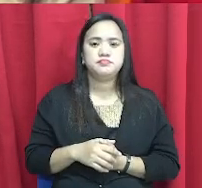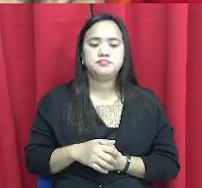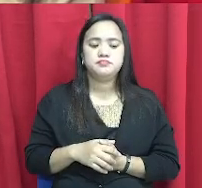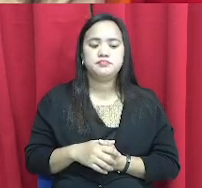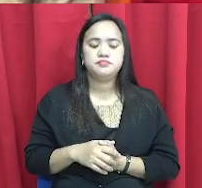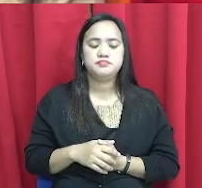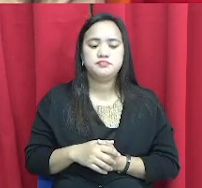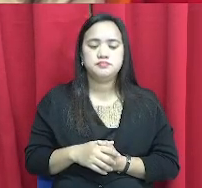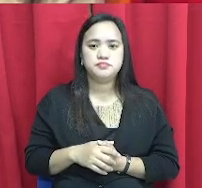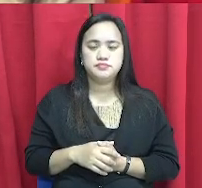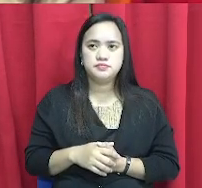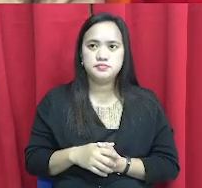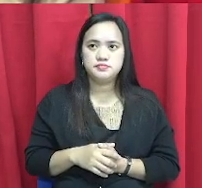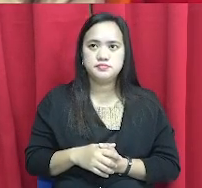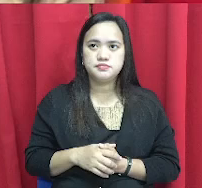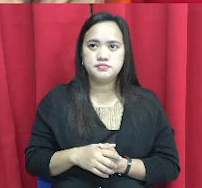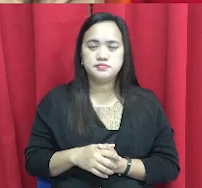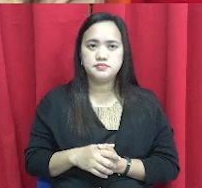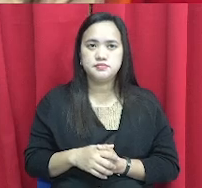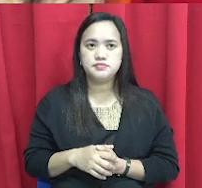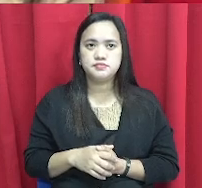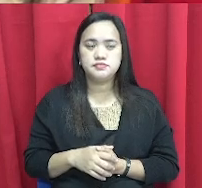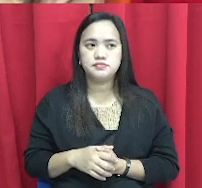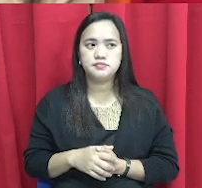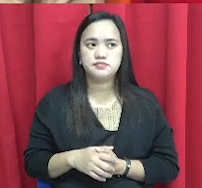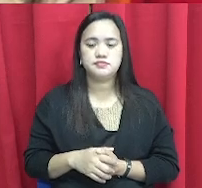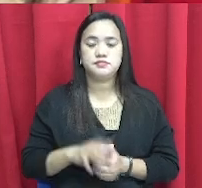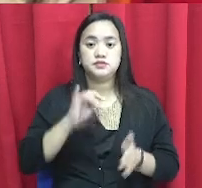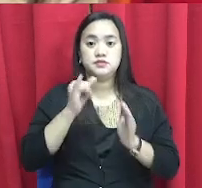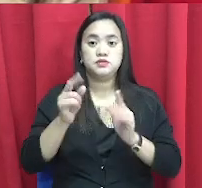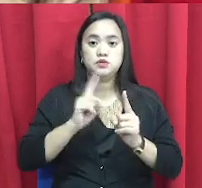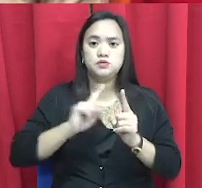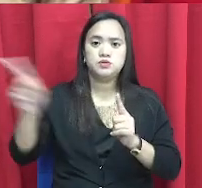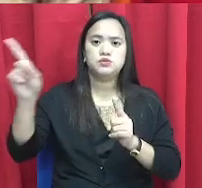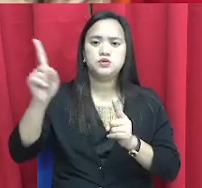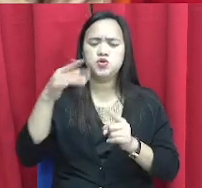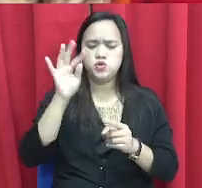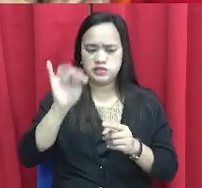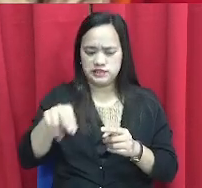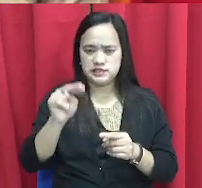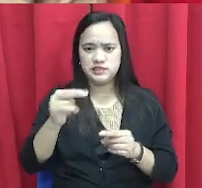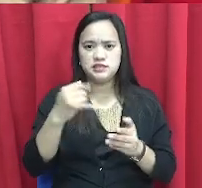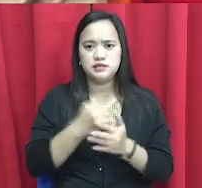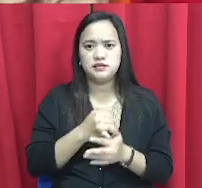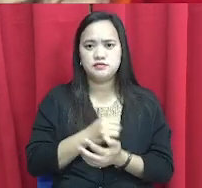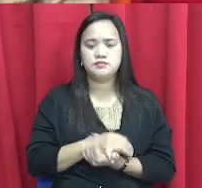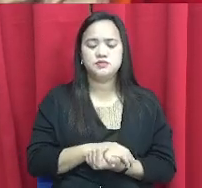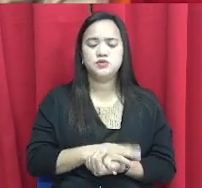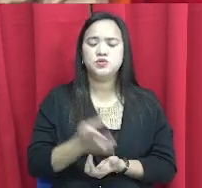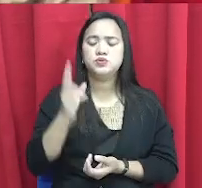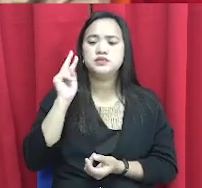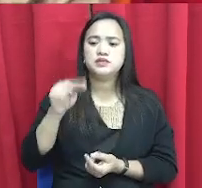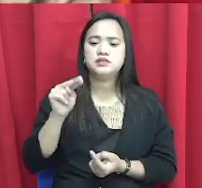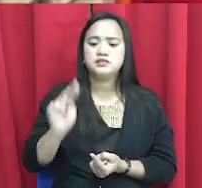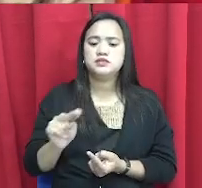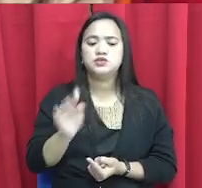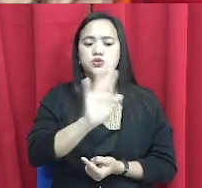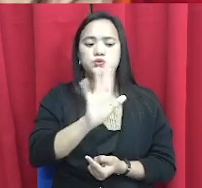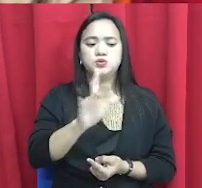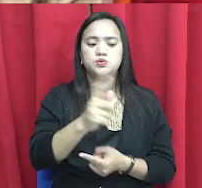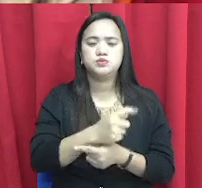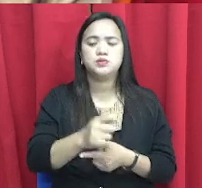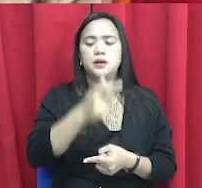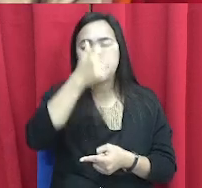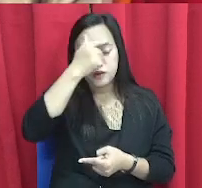porkit ka sasama hindi sasama yung kaibigan mo hindi ka n sasama sumama ka kailangan mo yan kailangan mo ng training Hindi habang buhay nandito